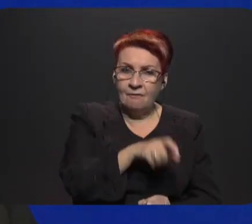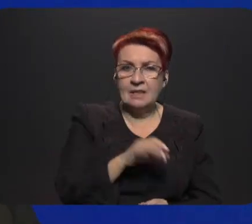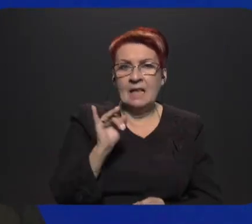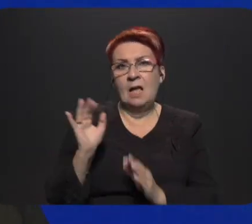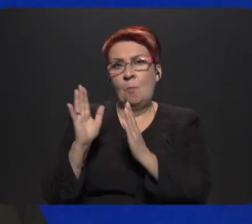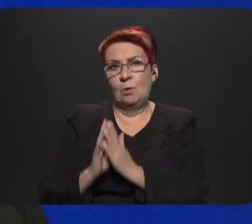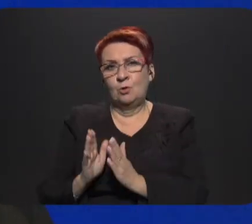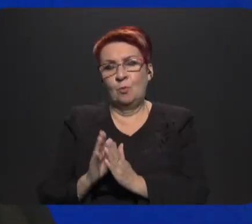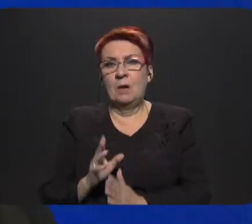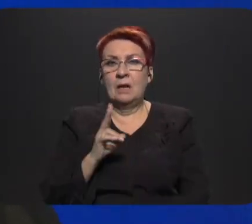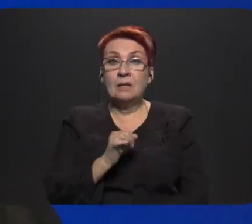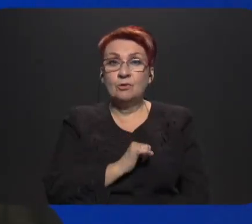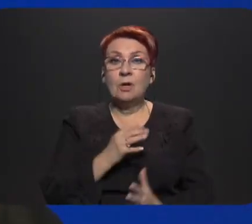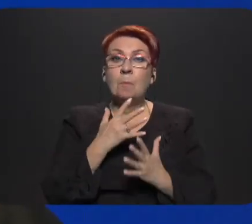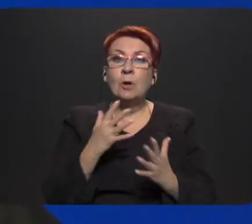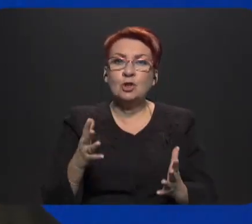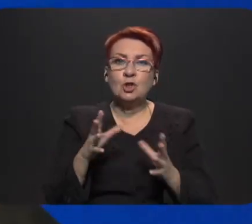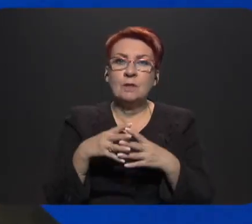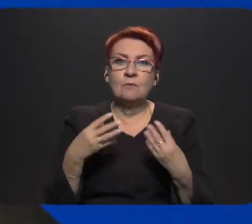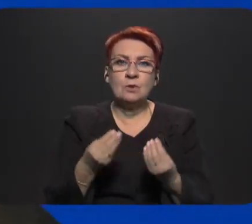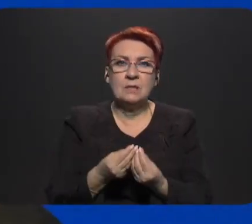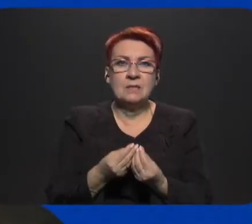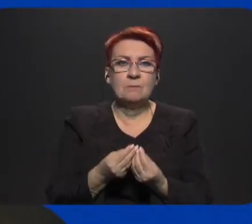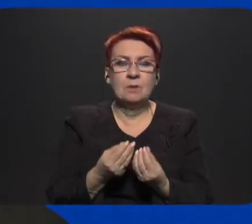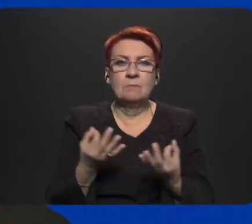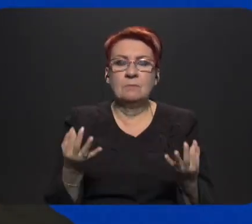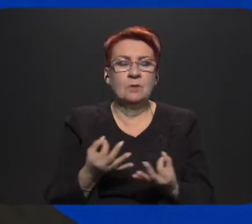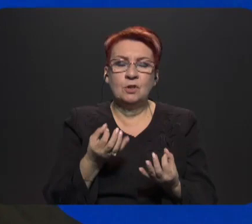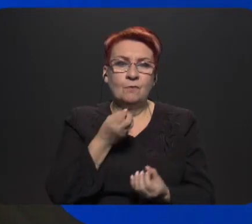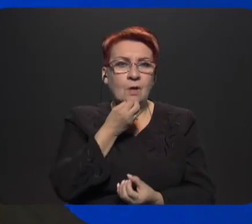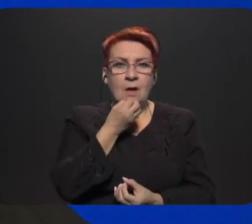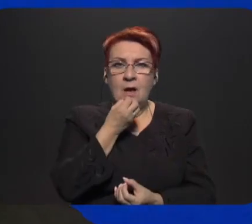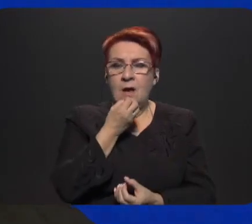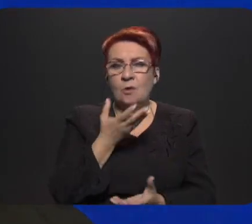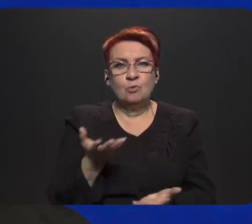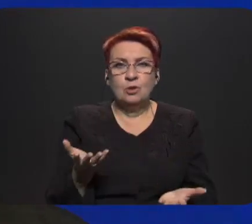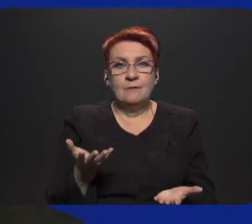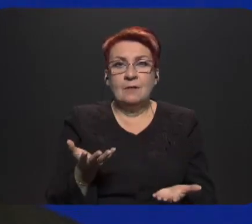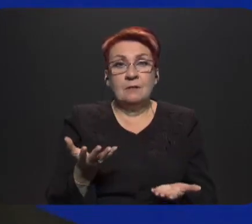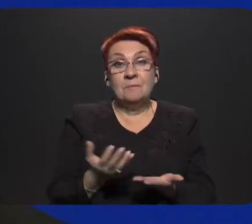К сожалению, большинство из них ничего хорошего